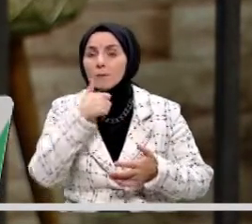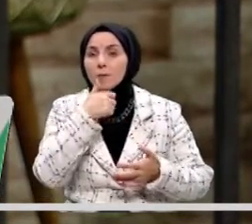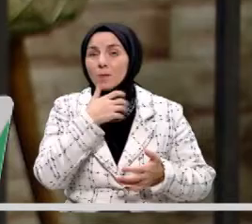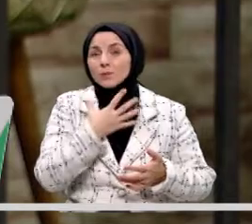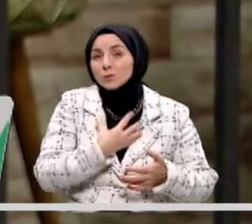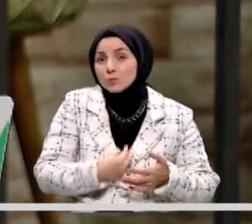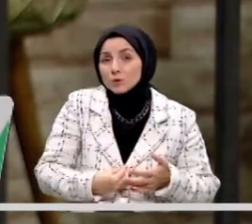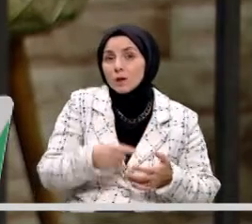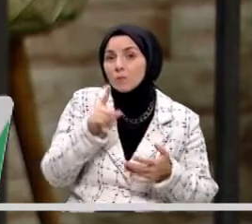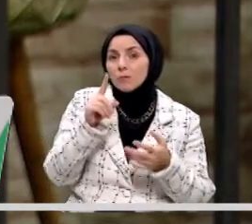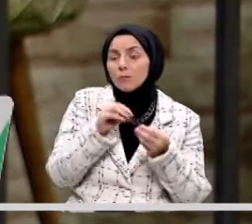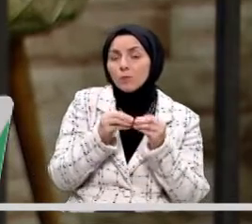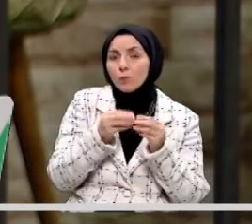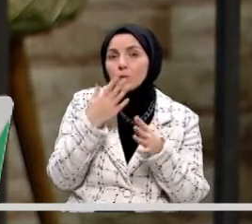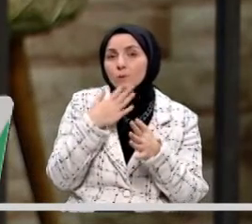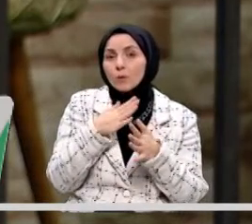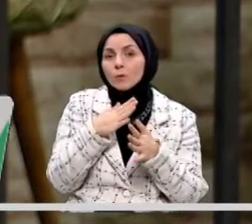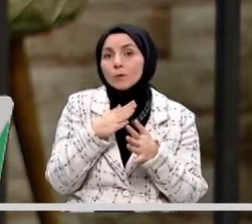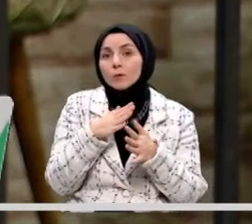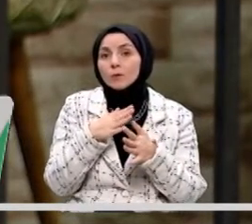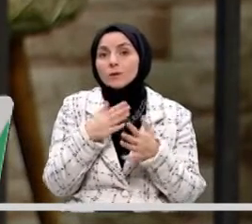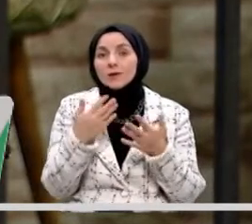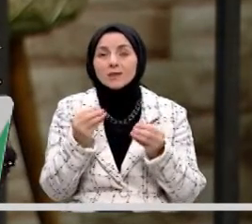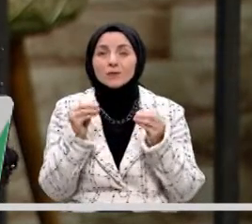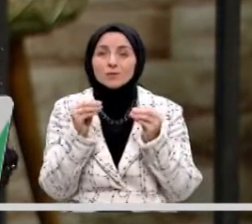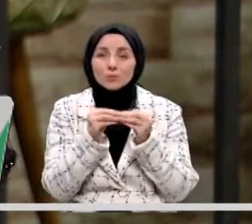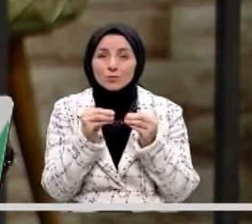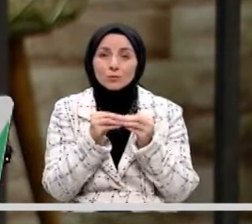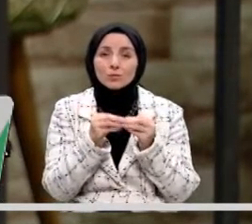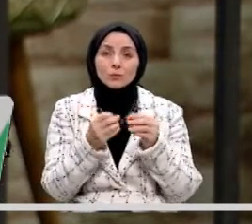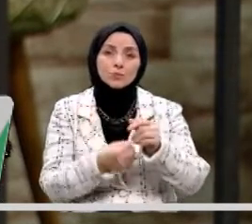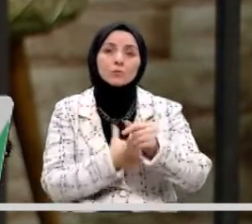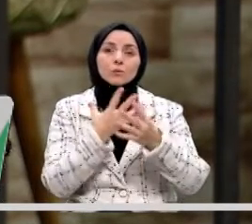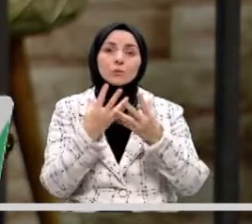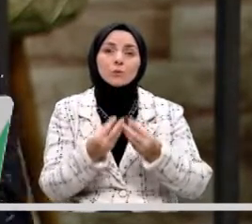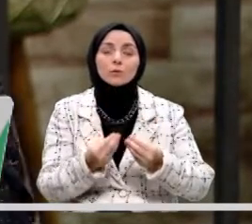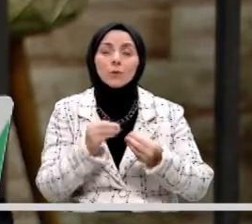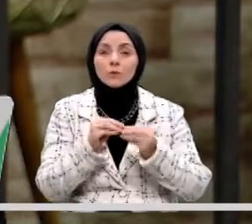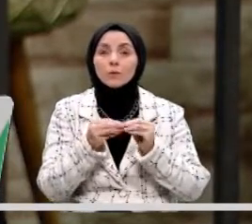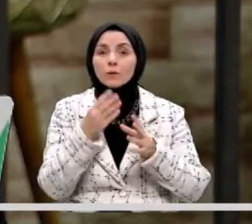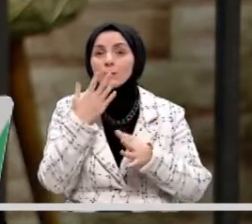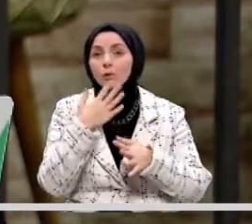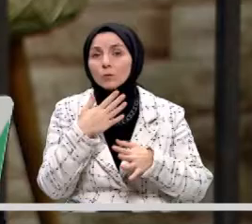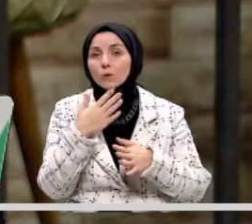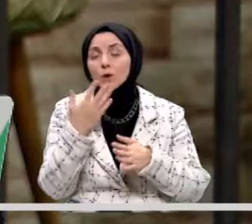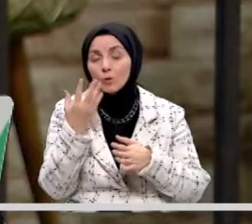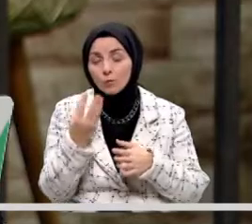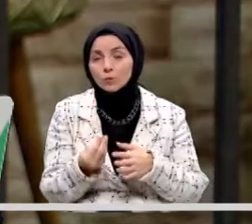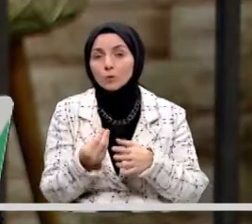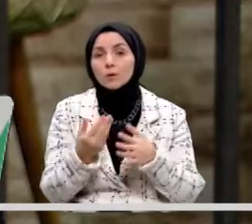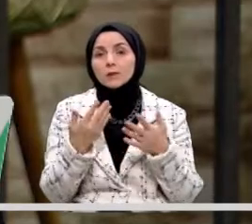bir suçluluk hissediyorsun çünkü en değer verdiğiniz bir şey dinlenen bile öyle hani bu yaptığın hareketi Allah'ı